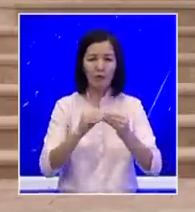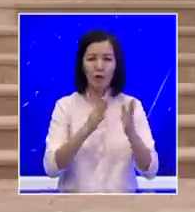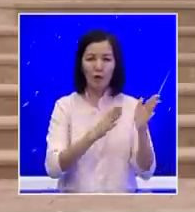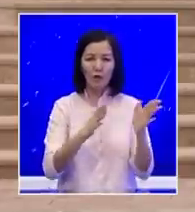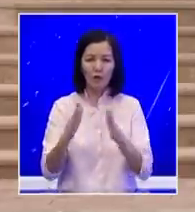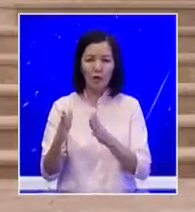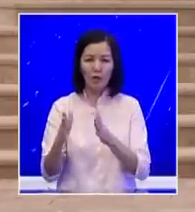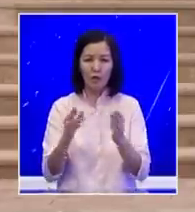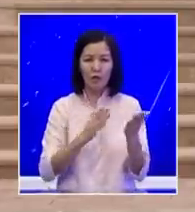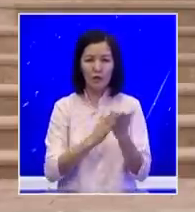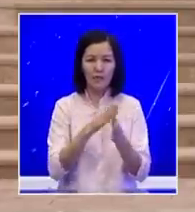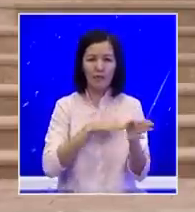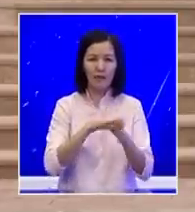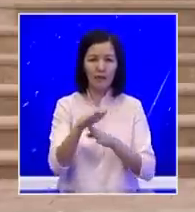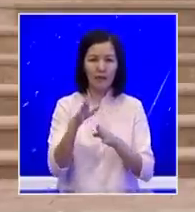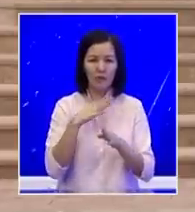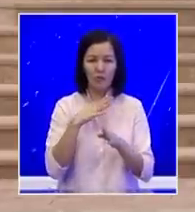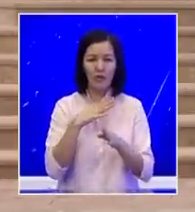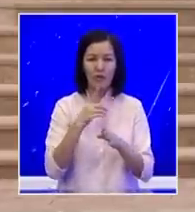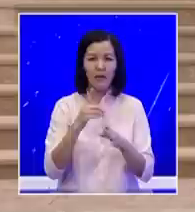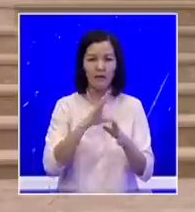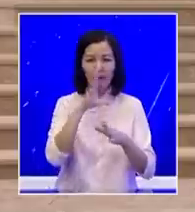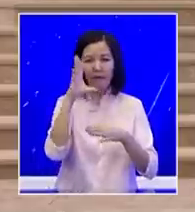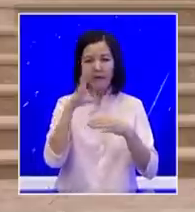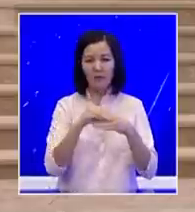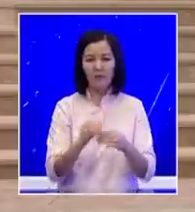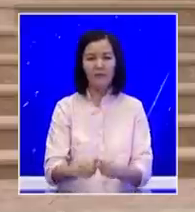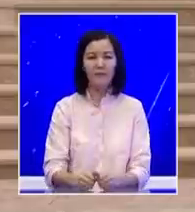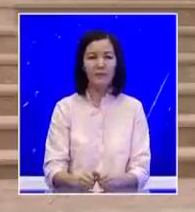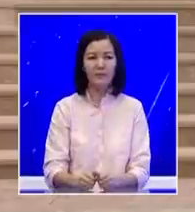түрде қызметтерін атқарды тәулік бойы.